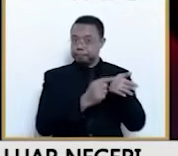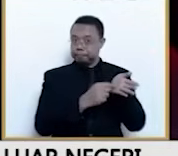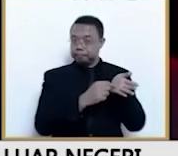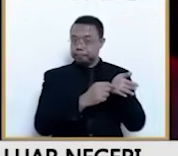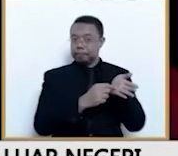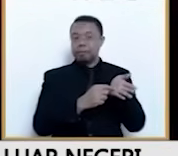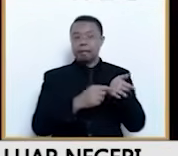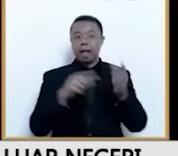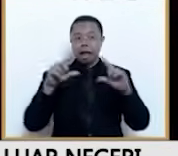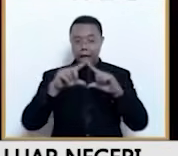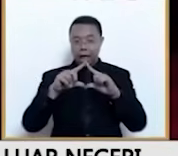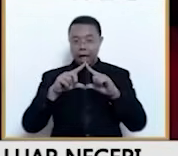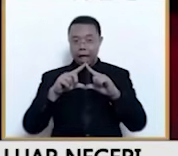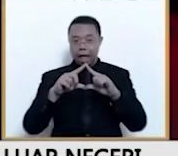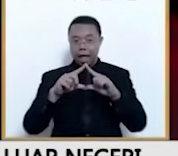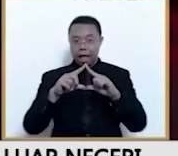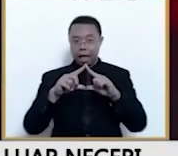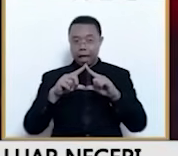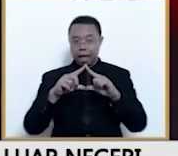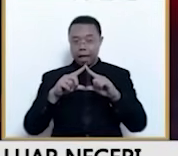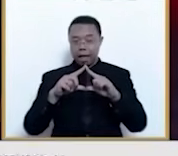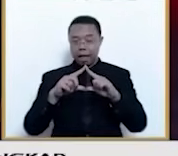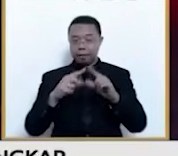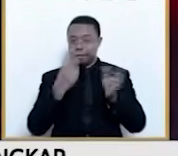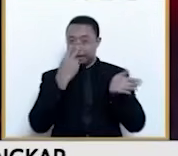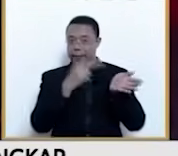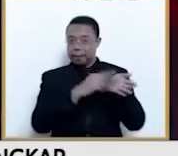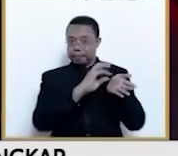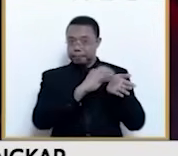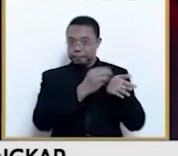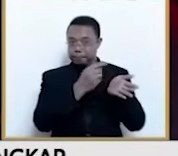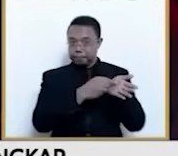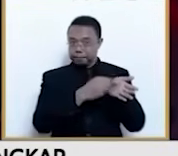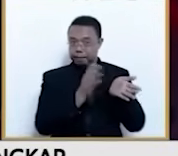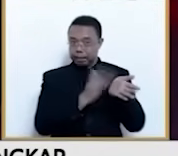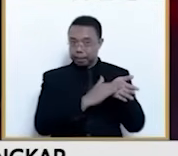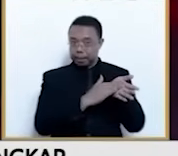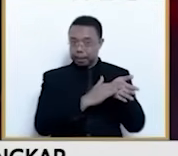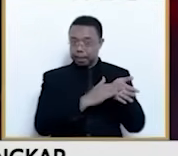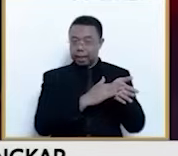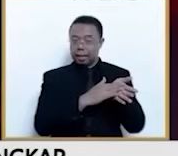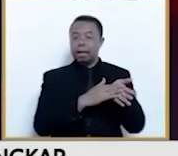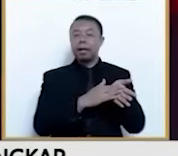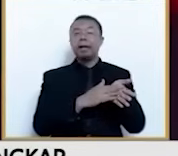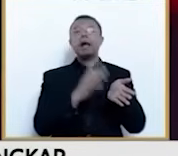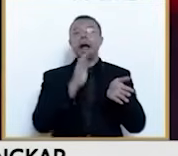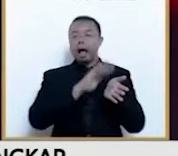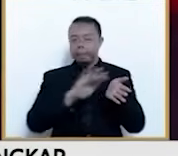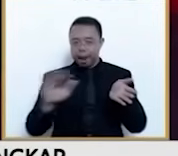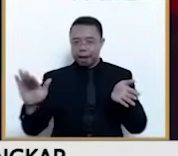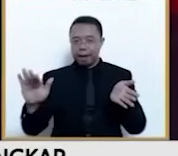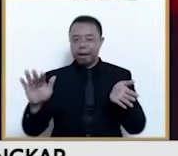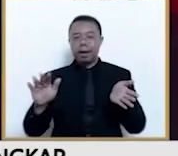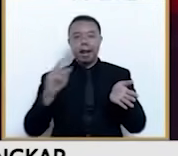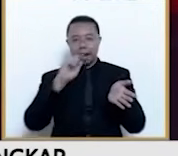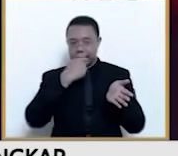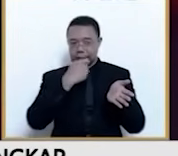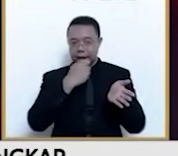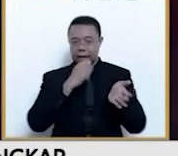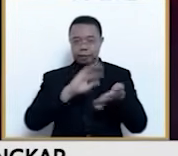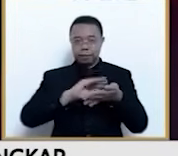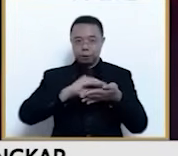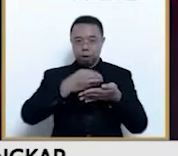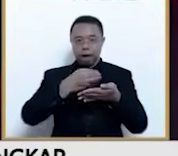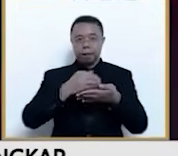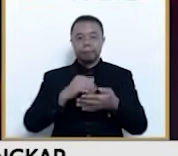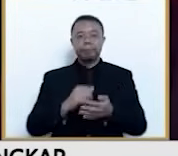subtema penataan pemukiman, amplopnya amplop A dan kondisinya juga masih tersegel, terjaga dan terjamin kerahasiaannya. Saya